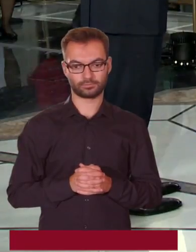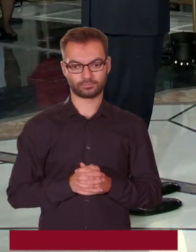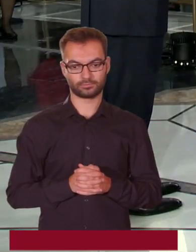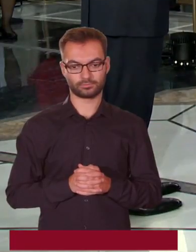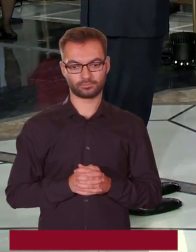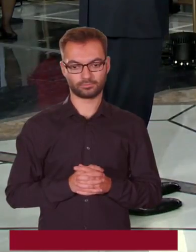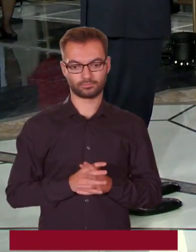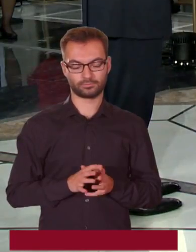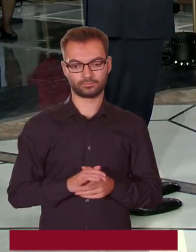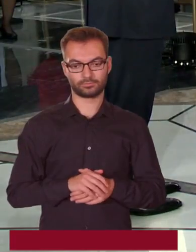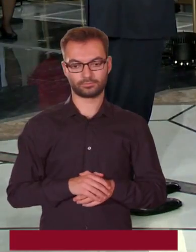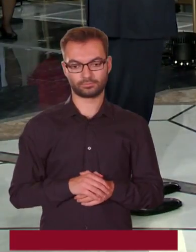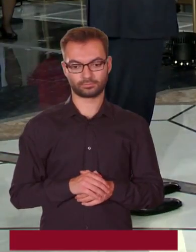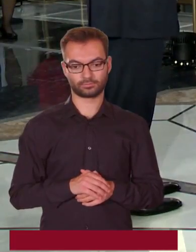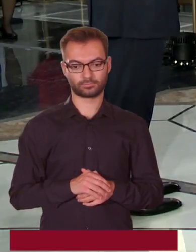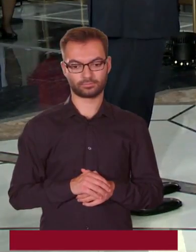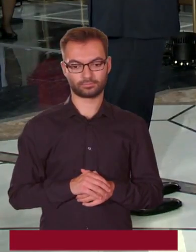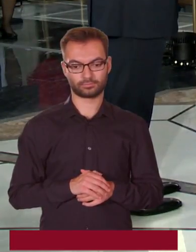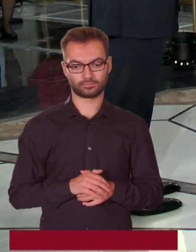Jest. W boku.